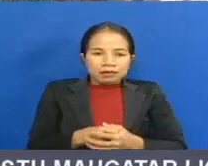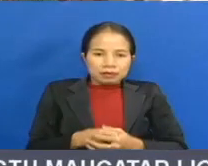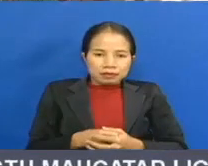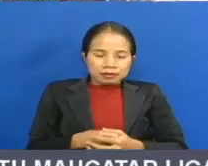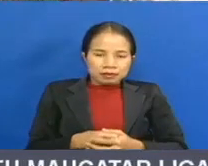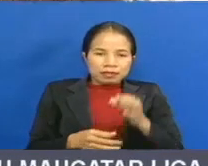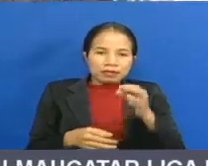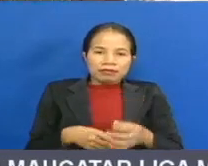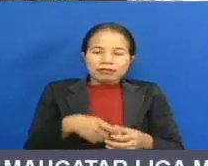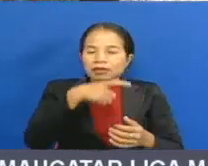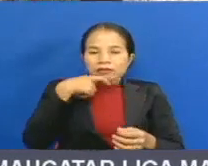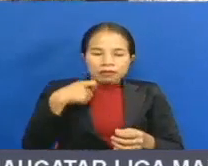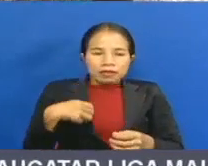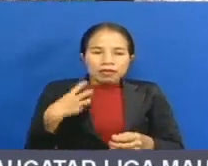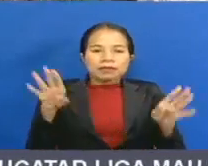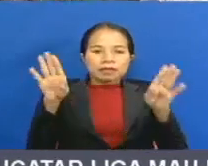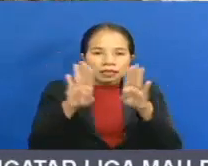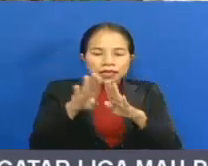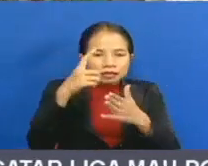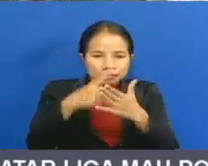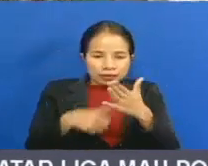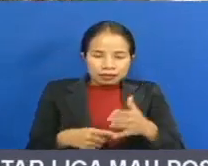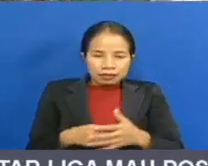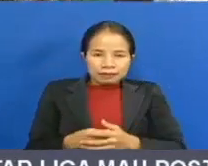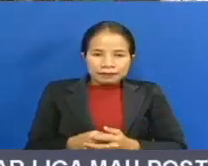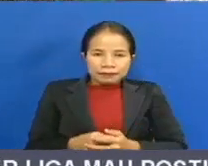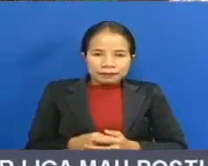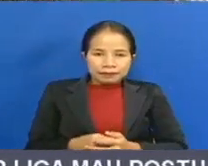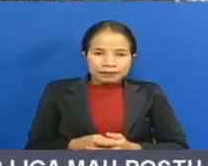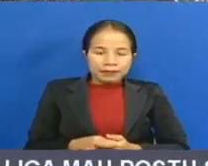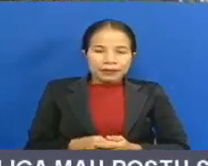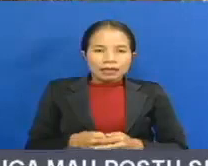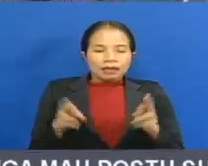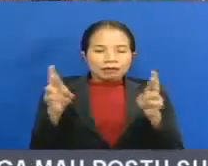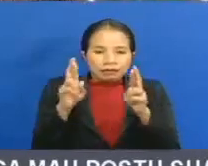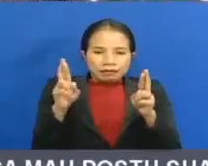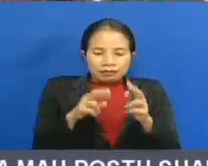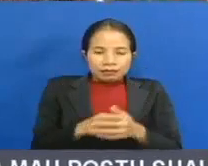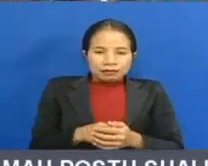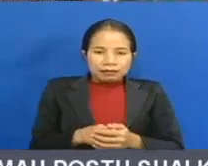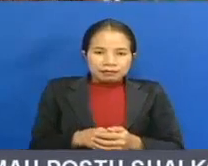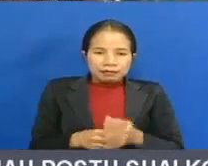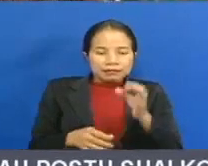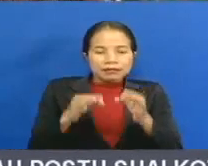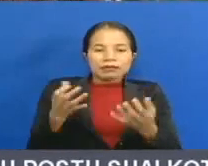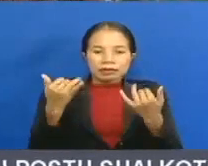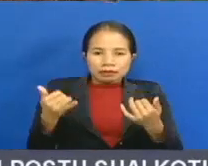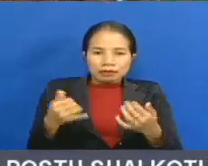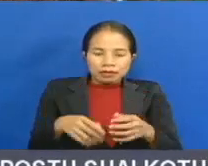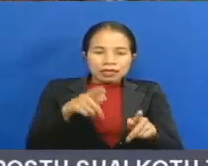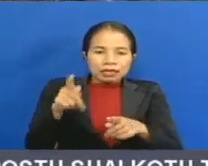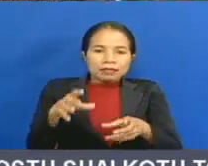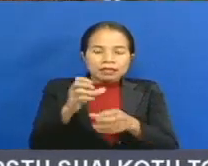Ani kono bokong hotu anta amta kasaida. Anta wa ame be, nene ona malirin be doko konami. Karabes be, agora raukne masimu